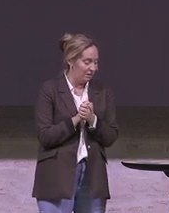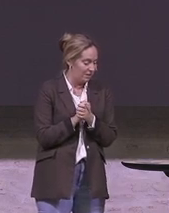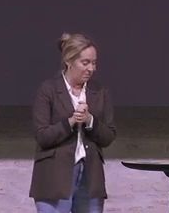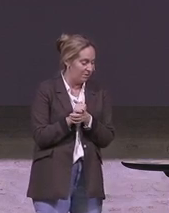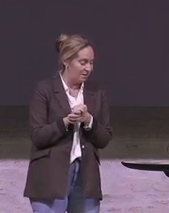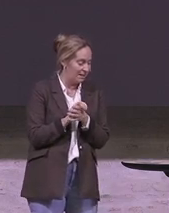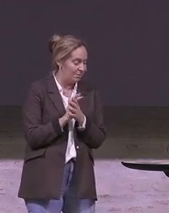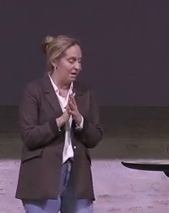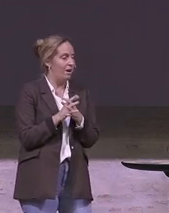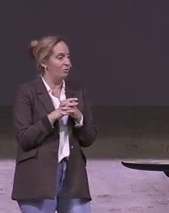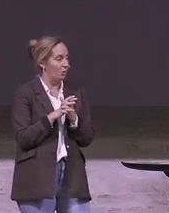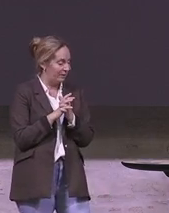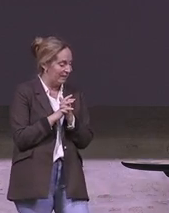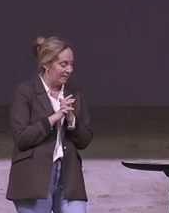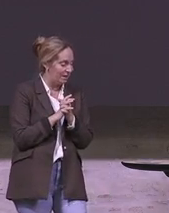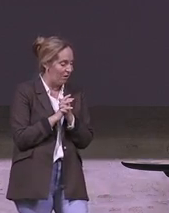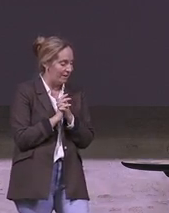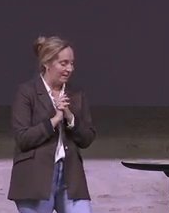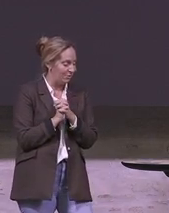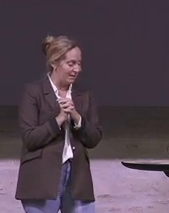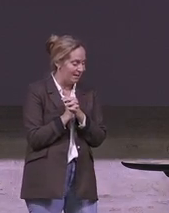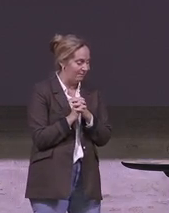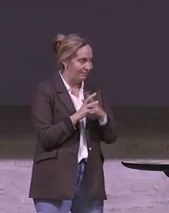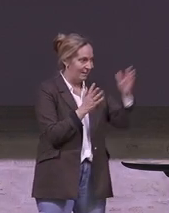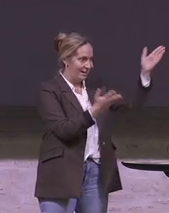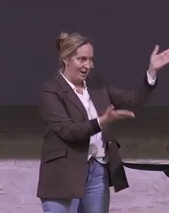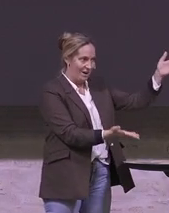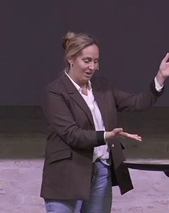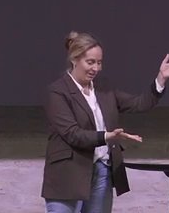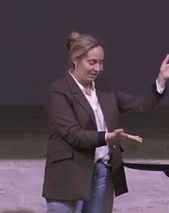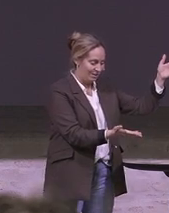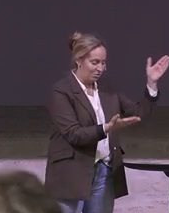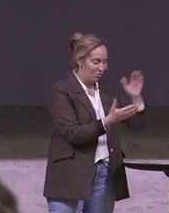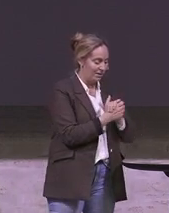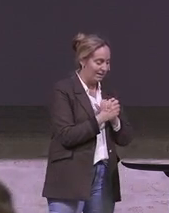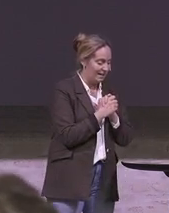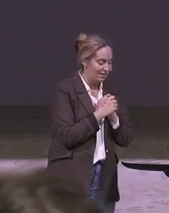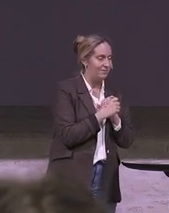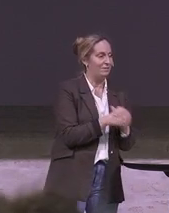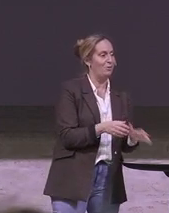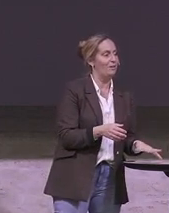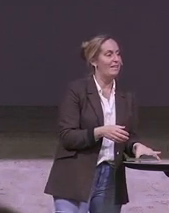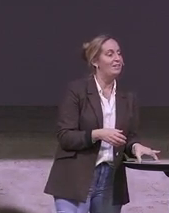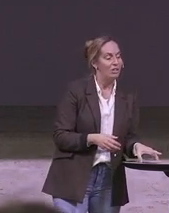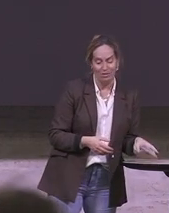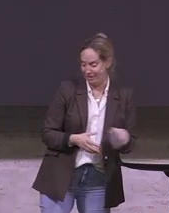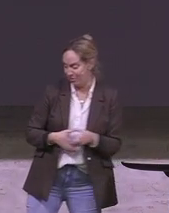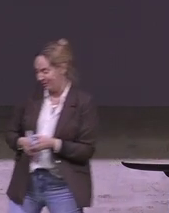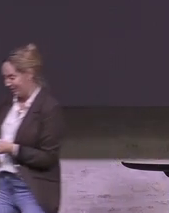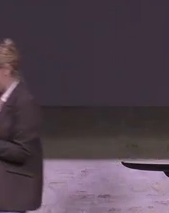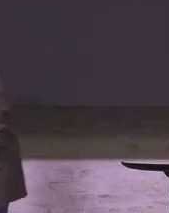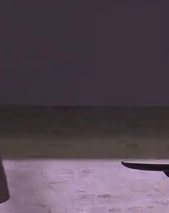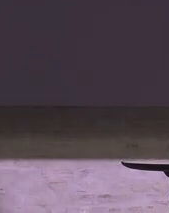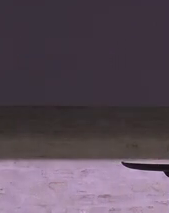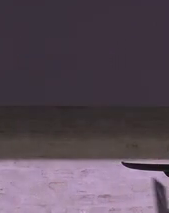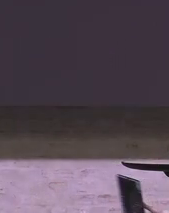til å gi oss en praktisk gjennomgang av nåtidens AI-teknologier. Alexander Solbakken, kreativ teknolog I Try. Velkommen til